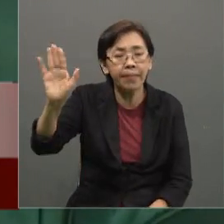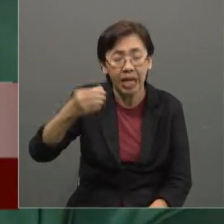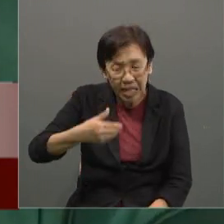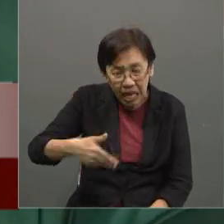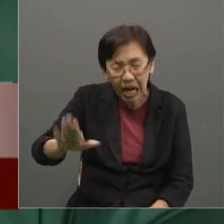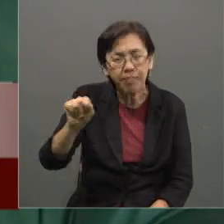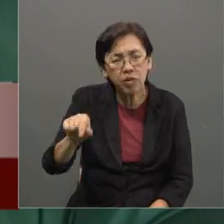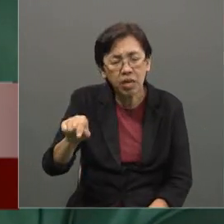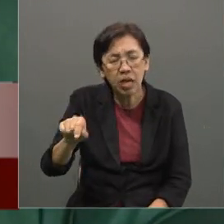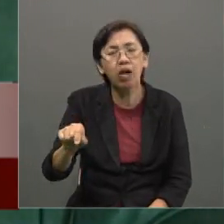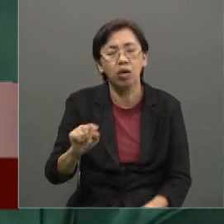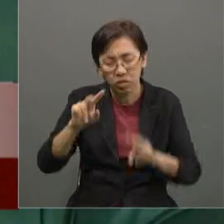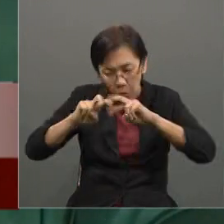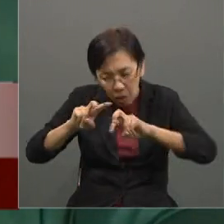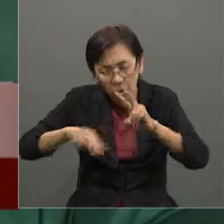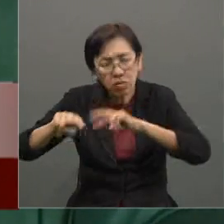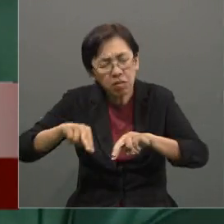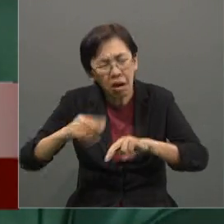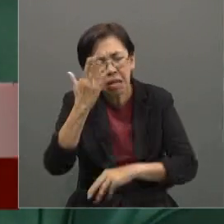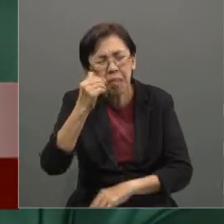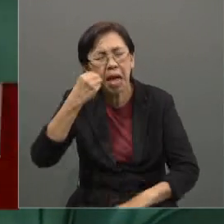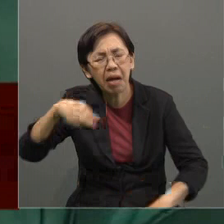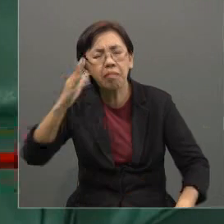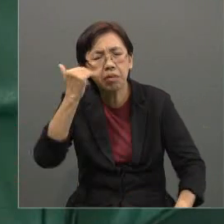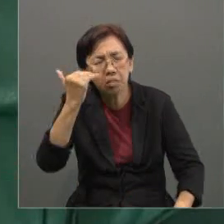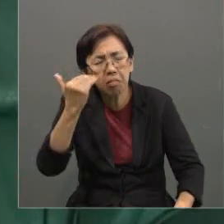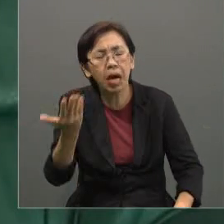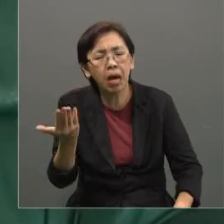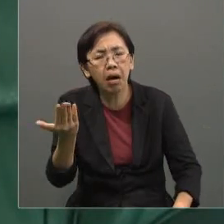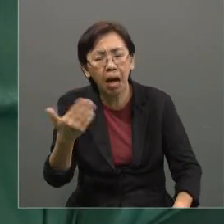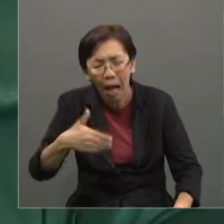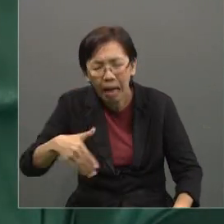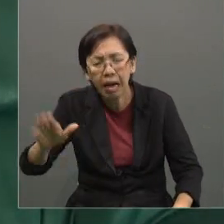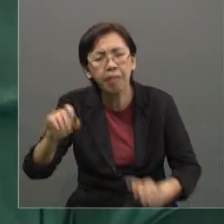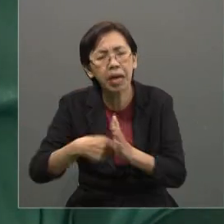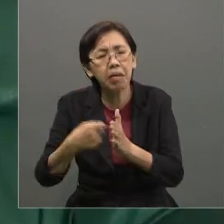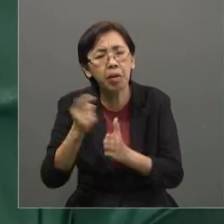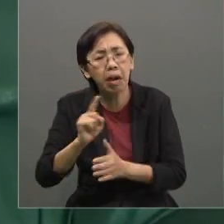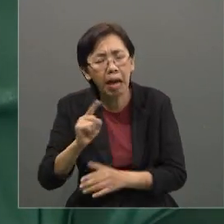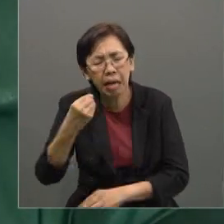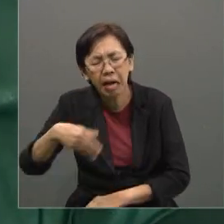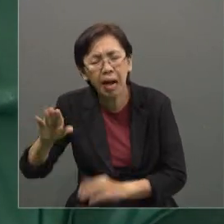งั้นก็ต้องไปสืบสวนสอบสวนดูว่าในประเด็นช่วงนั้นเนี่ยมีเหตุผลเพียงพอที่จะ